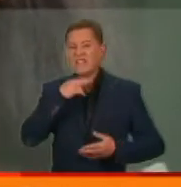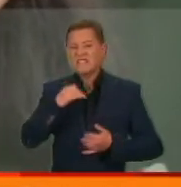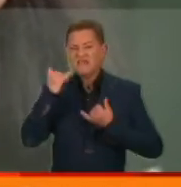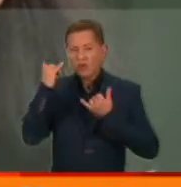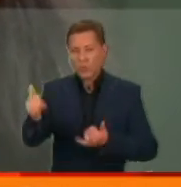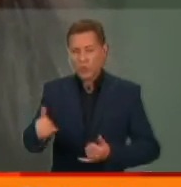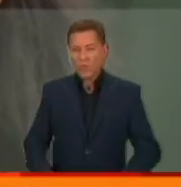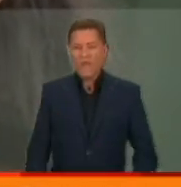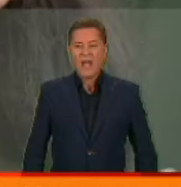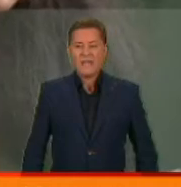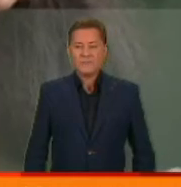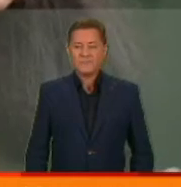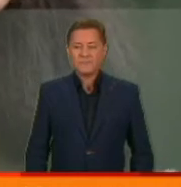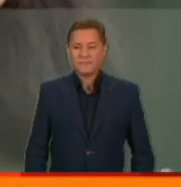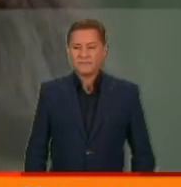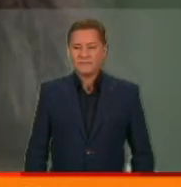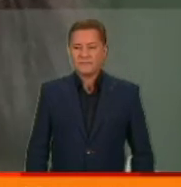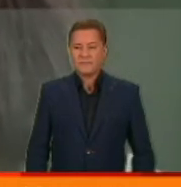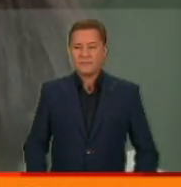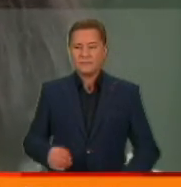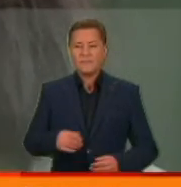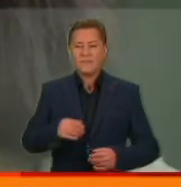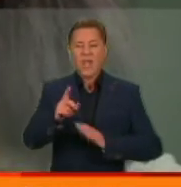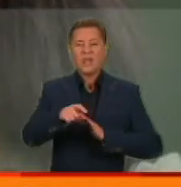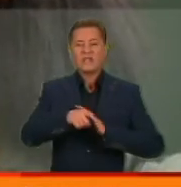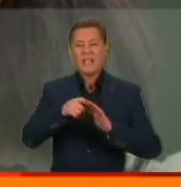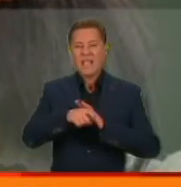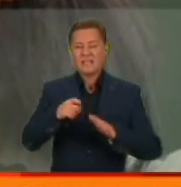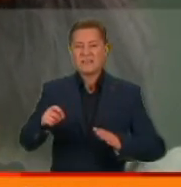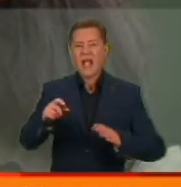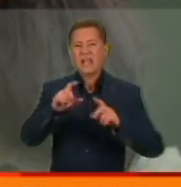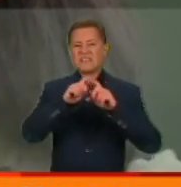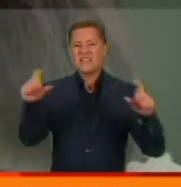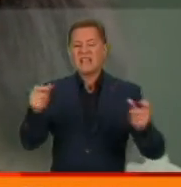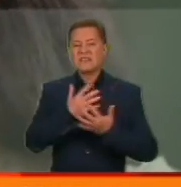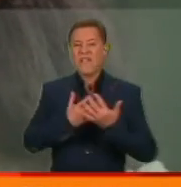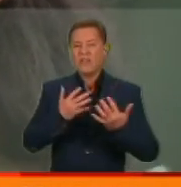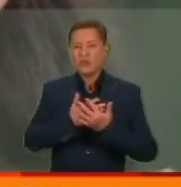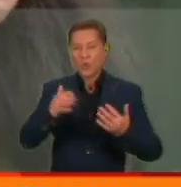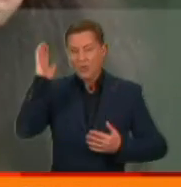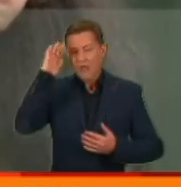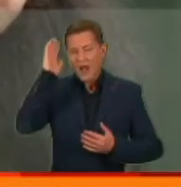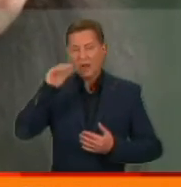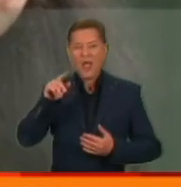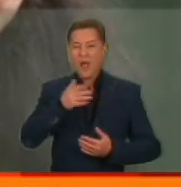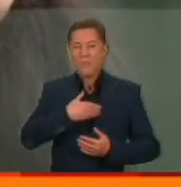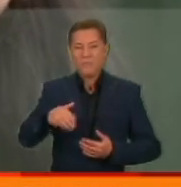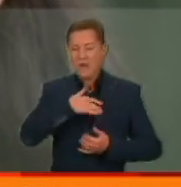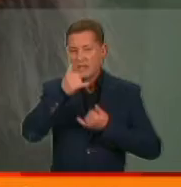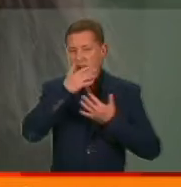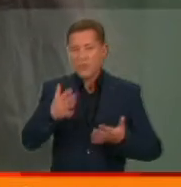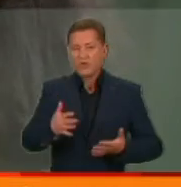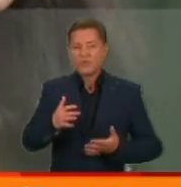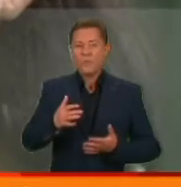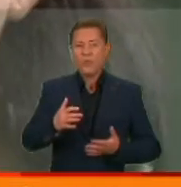тому що для них нічого тут нема світлого. Так само ця Донецька станція фільтрувальна. Ми не можемо її взяти під контроль, тому